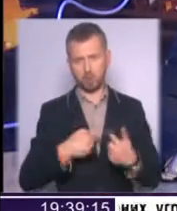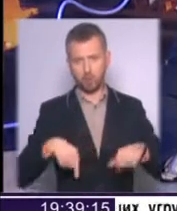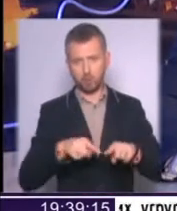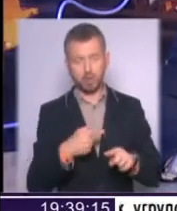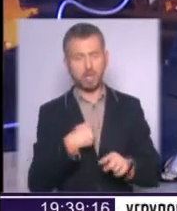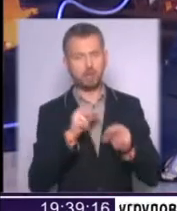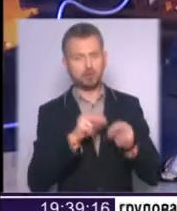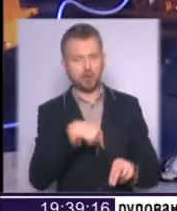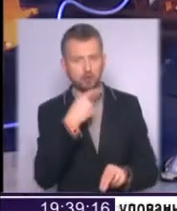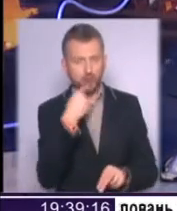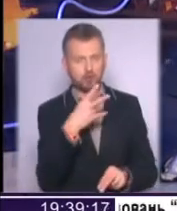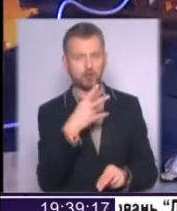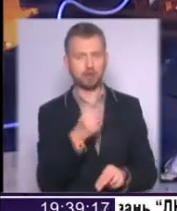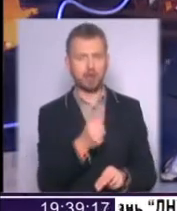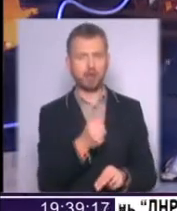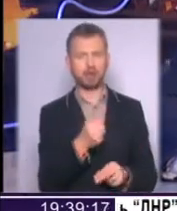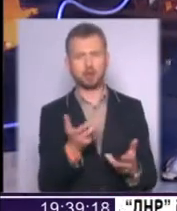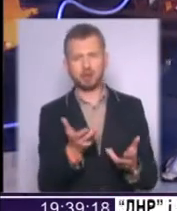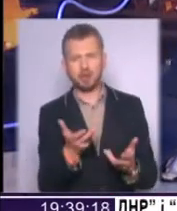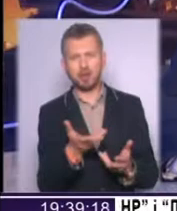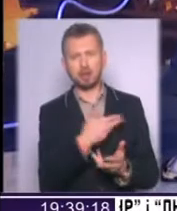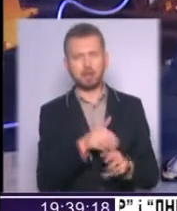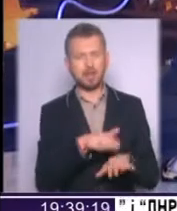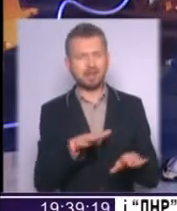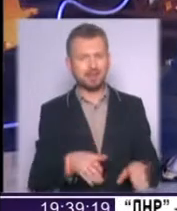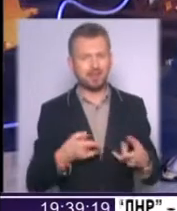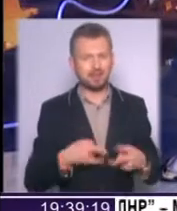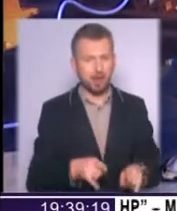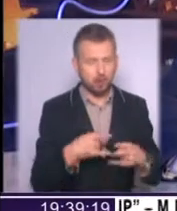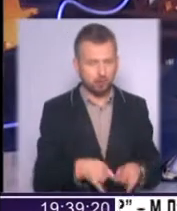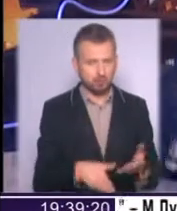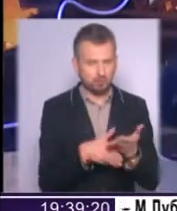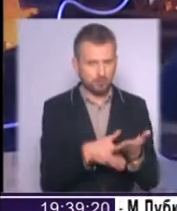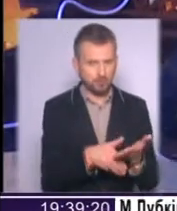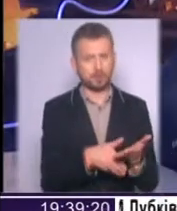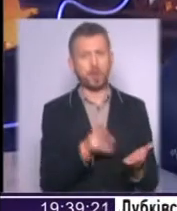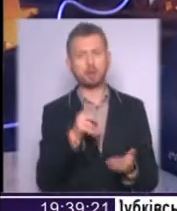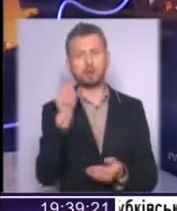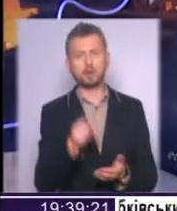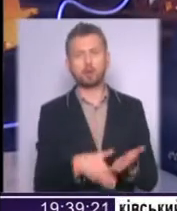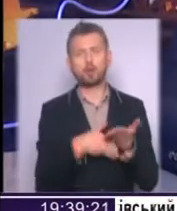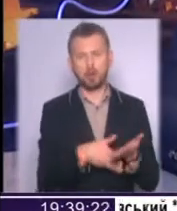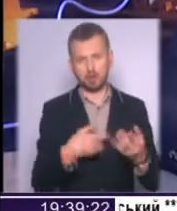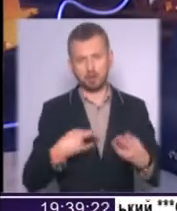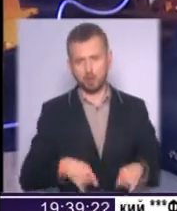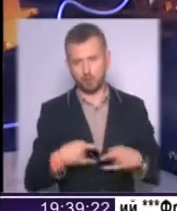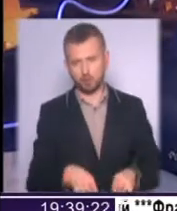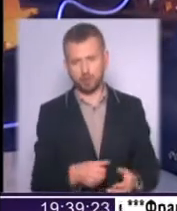чесно кажучи, там і на народження. Ми там і дітей народжували переселенцям, які приїжджали, допомагали народжувати.